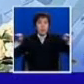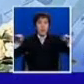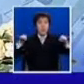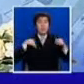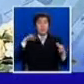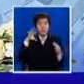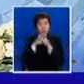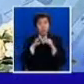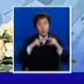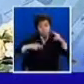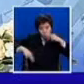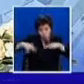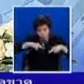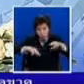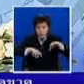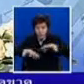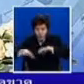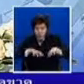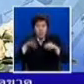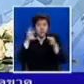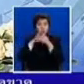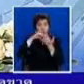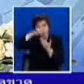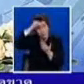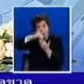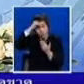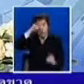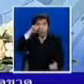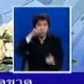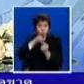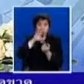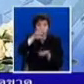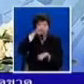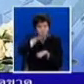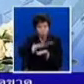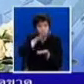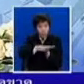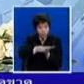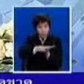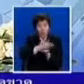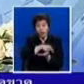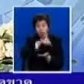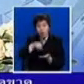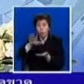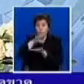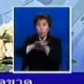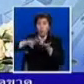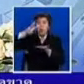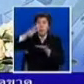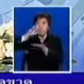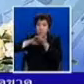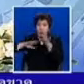ธรรมาภิบาลในการบริหารจัดการการศึกษาโดยเฉพาะอย่างยิ่งในระดับสถานศึกษาหรือในระดับโรงเรียนหรือวิทยาลัยหรือมหาวิทยาลัย